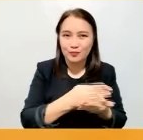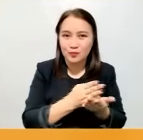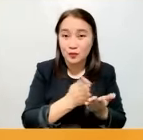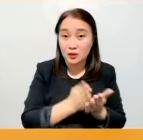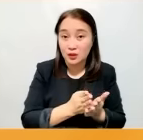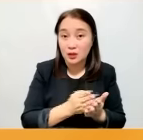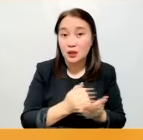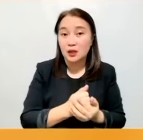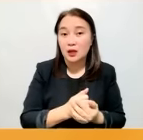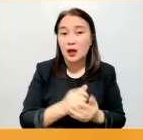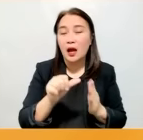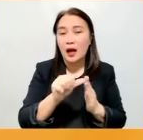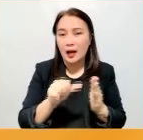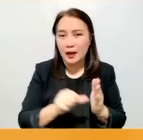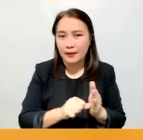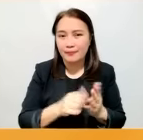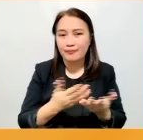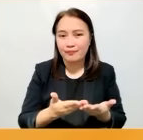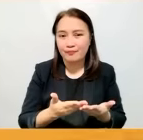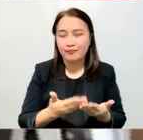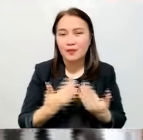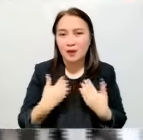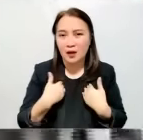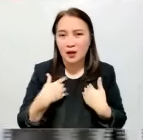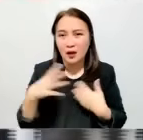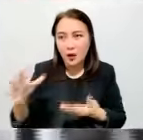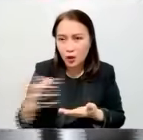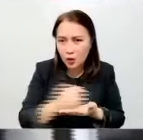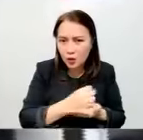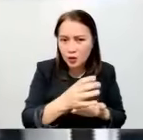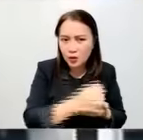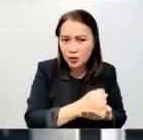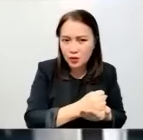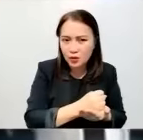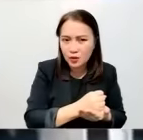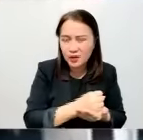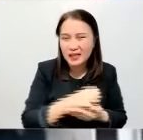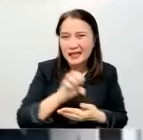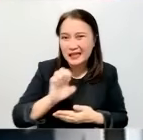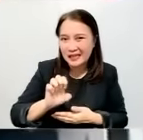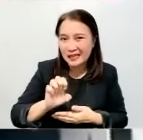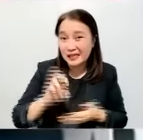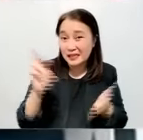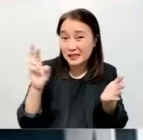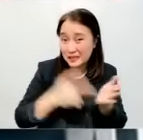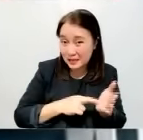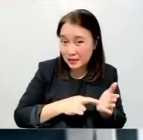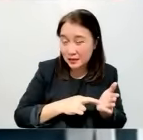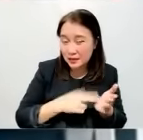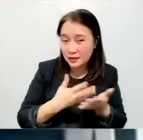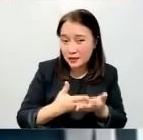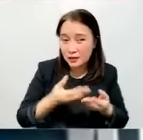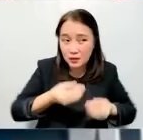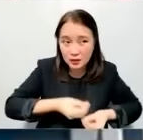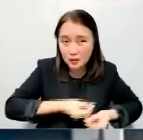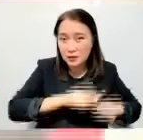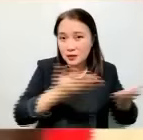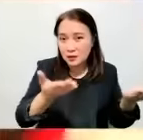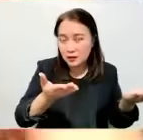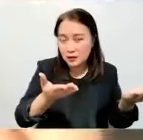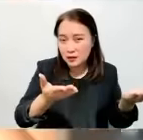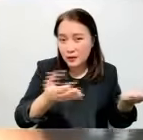ng AKAP funds. Kinukuha yung aming mga e-signature, tapos sila na naglalapat dun sa final